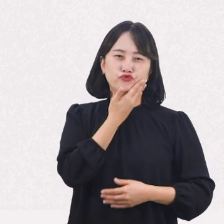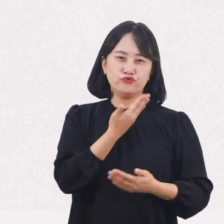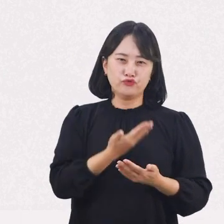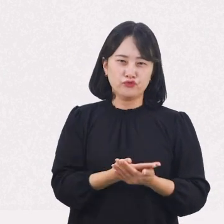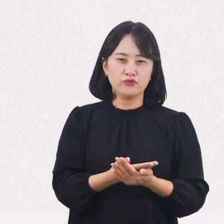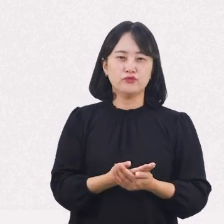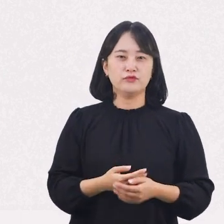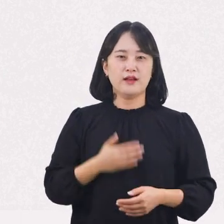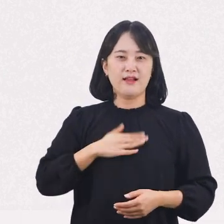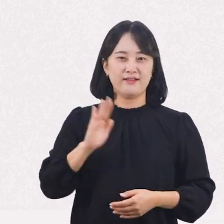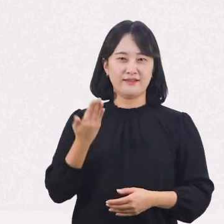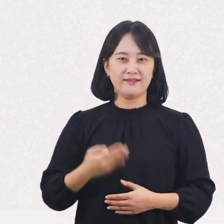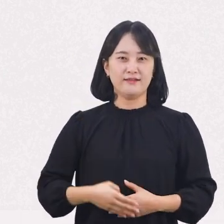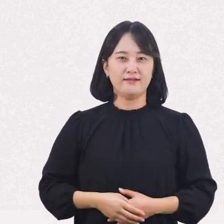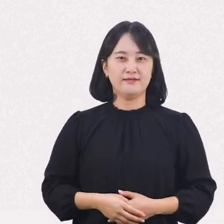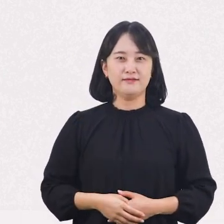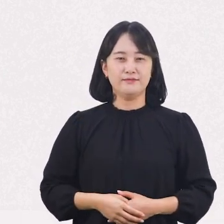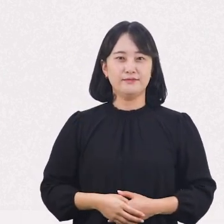알게 되었습니다.